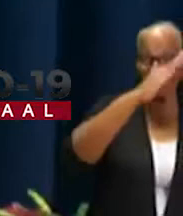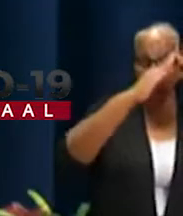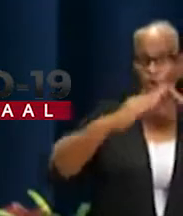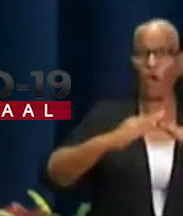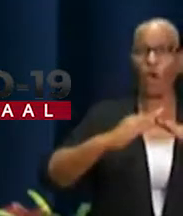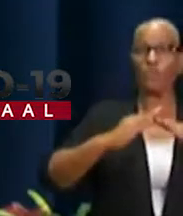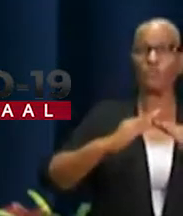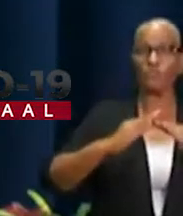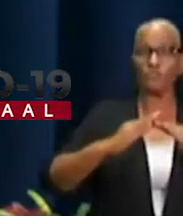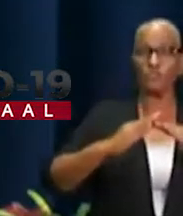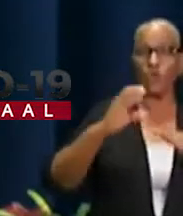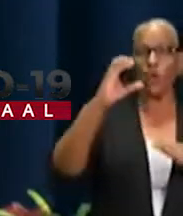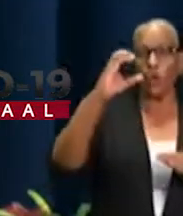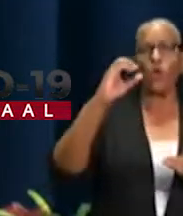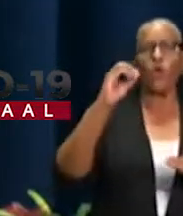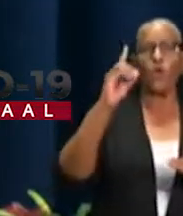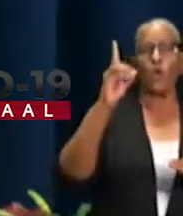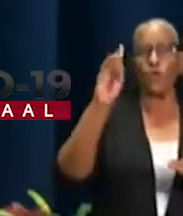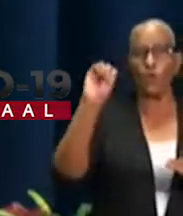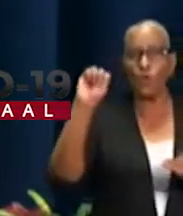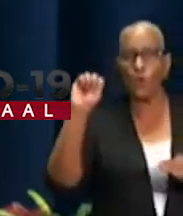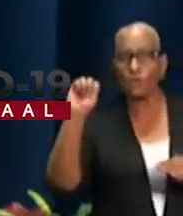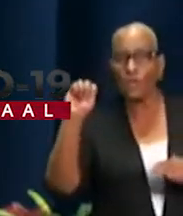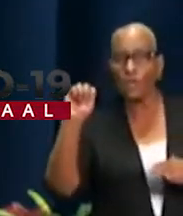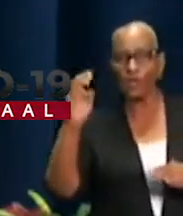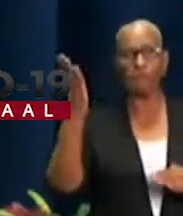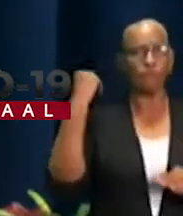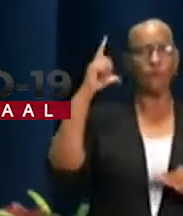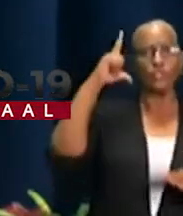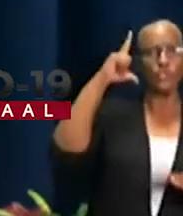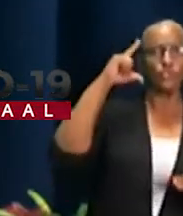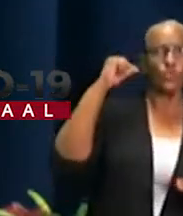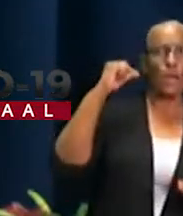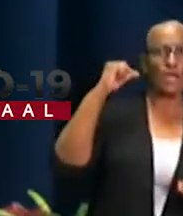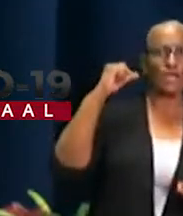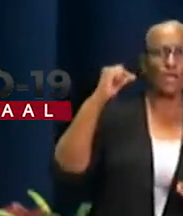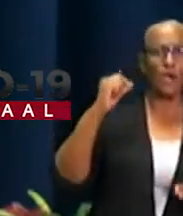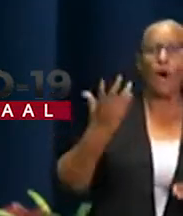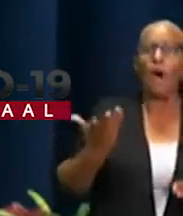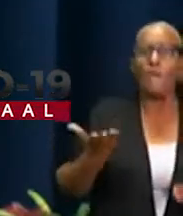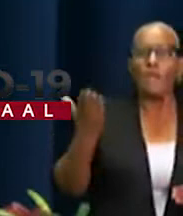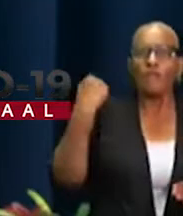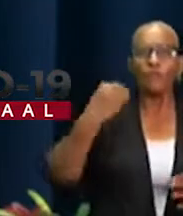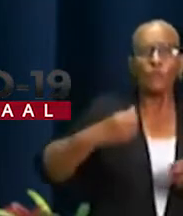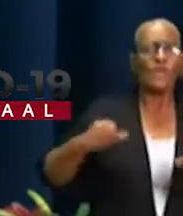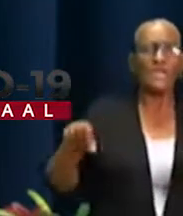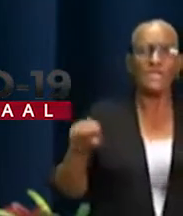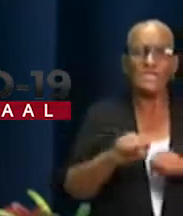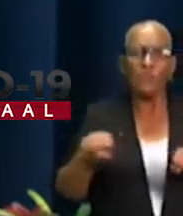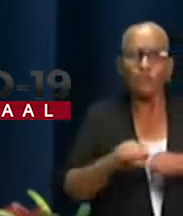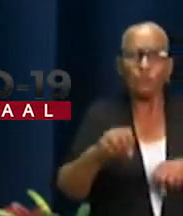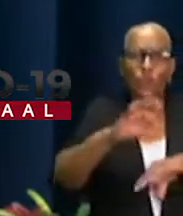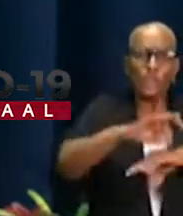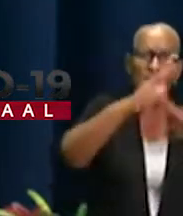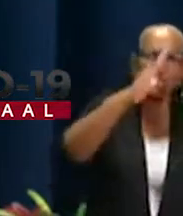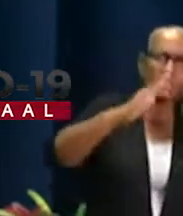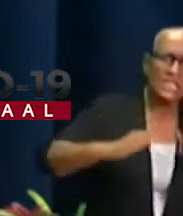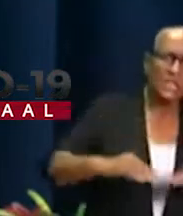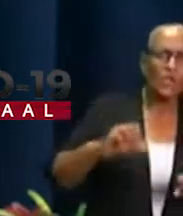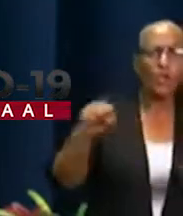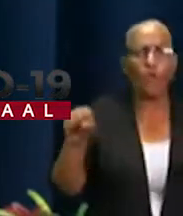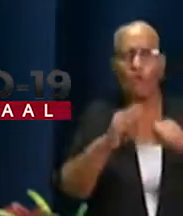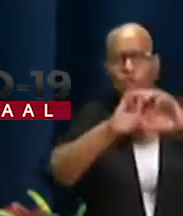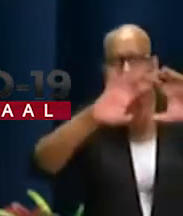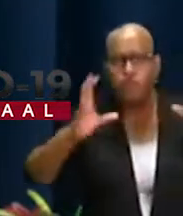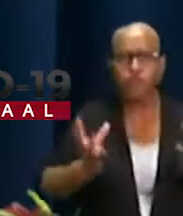de code zwart hebben uitgeroepen. Dit vanwege de ernstige druk op de zorg. Vanwege het feit dat heel veel reguliere